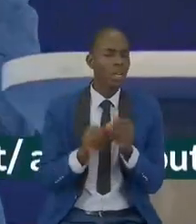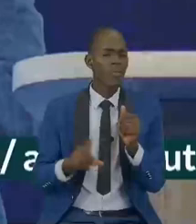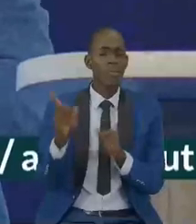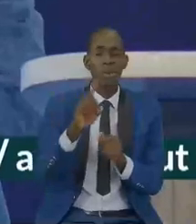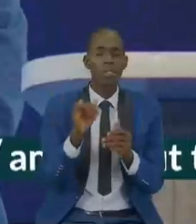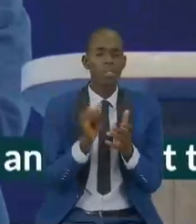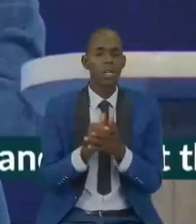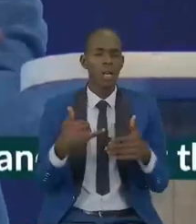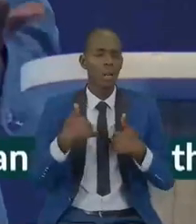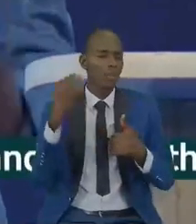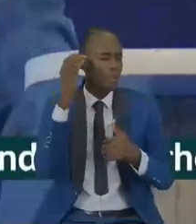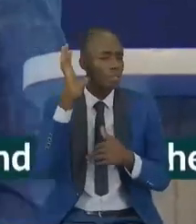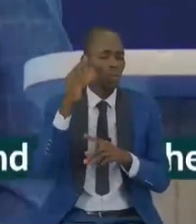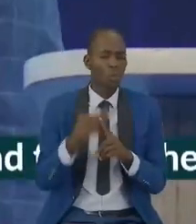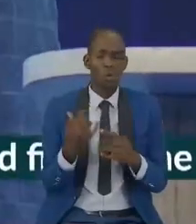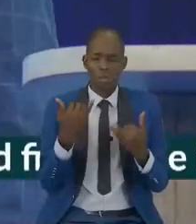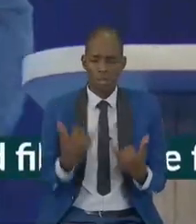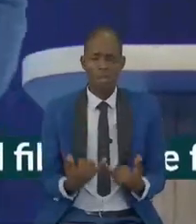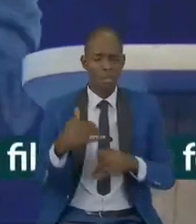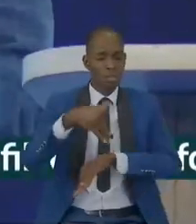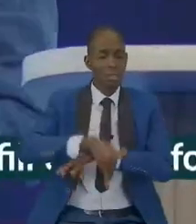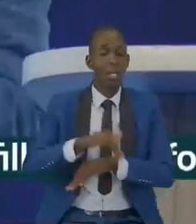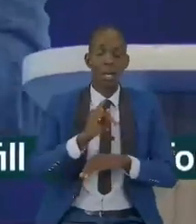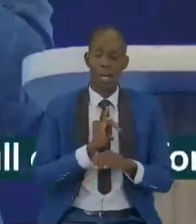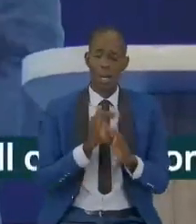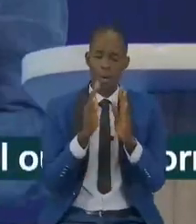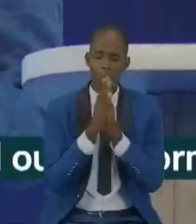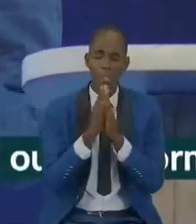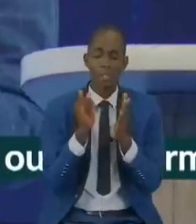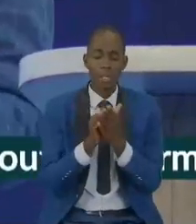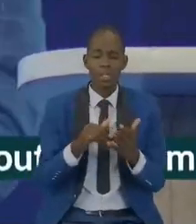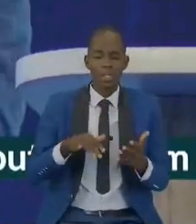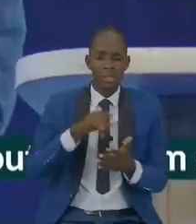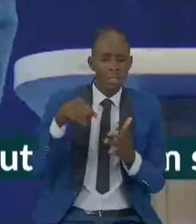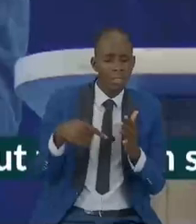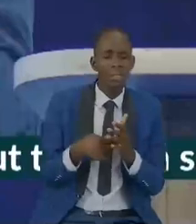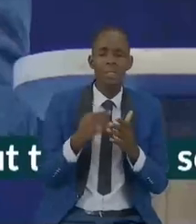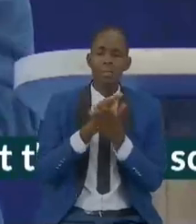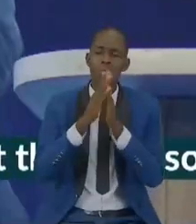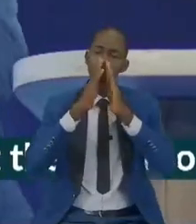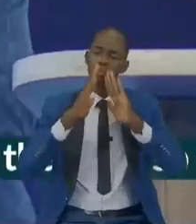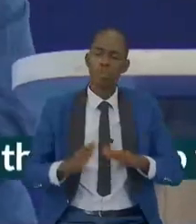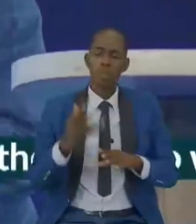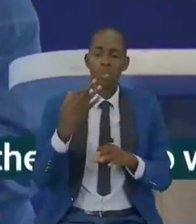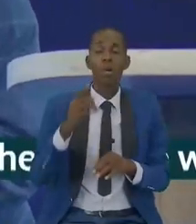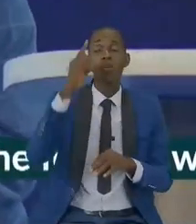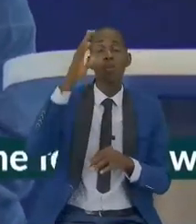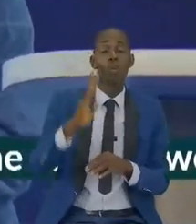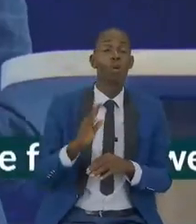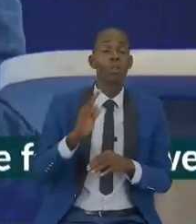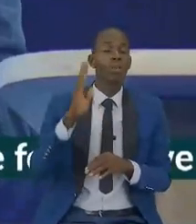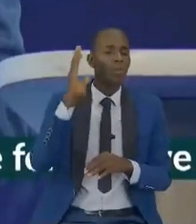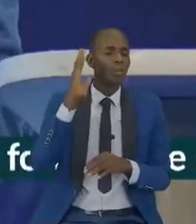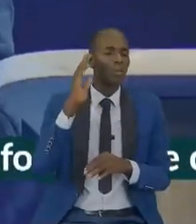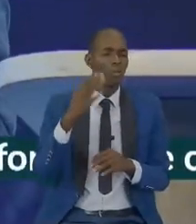à la télé, en ligne et ensemble, tous ceux qui se repentent, je prie que la paix